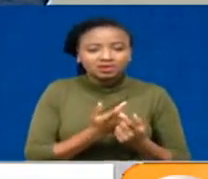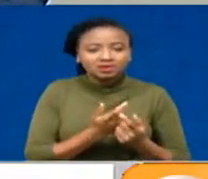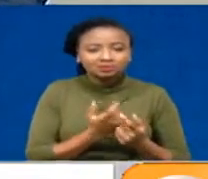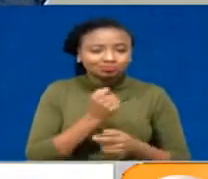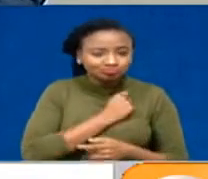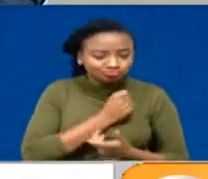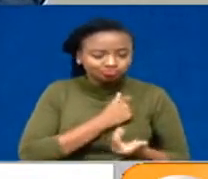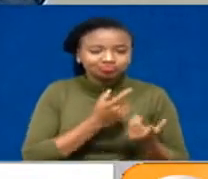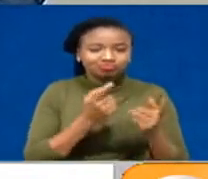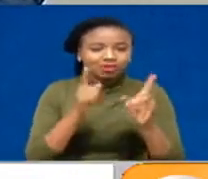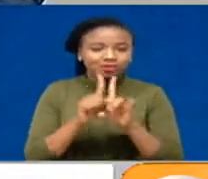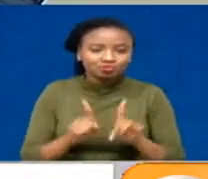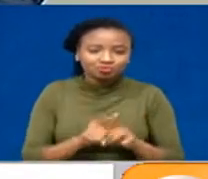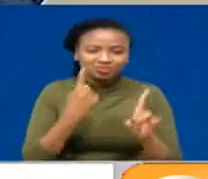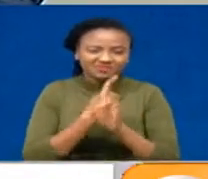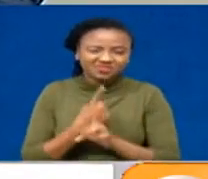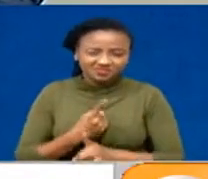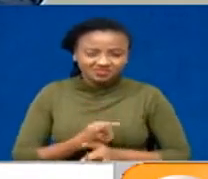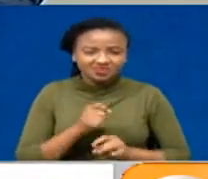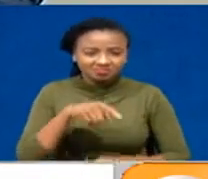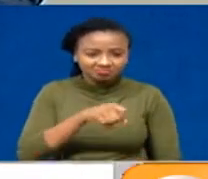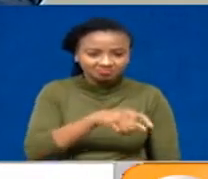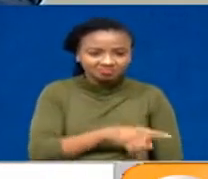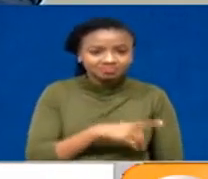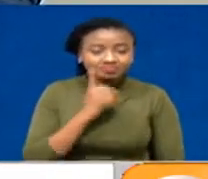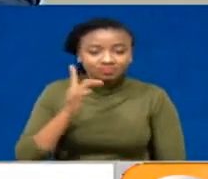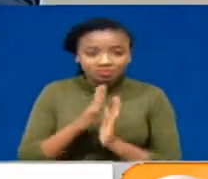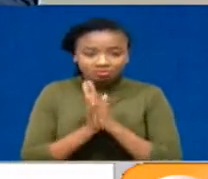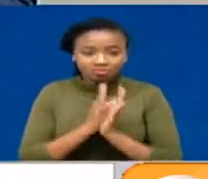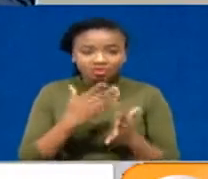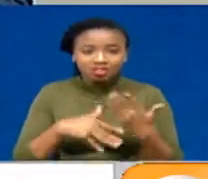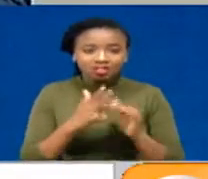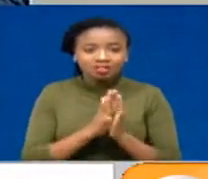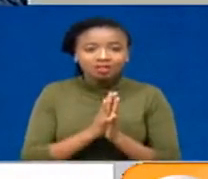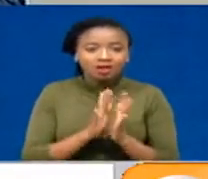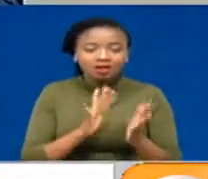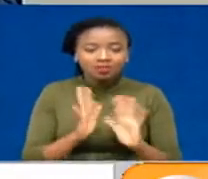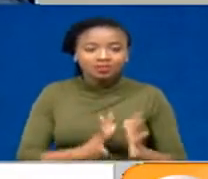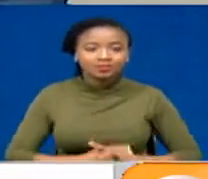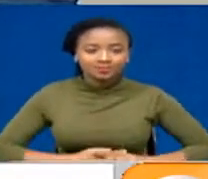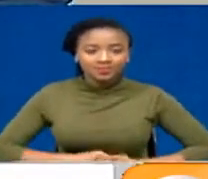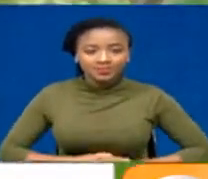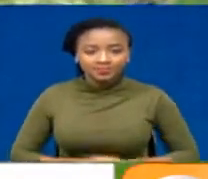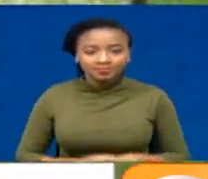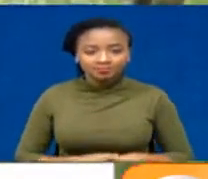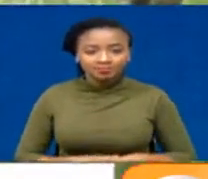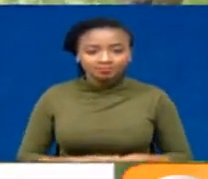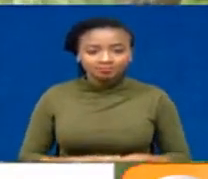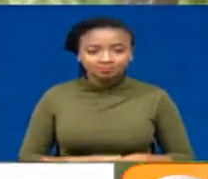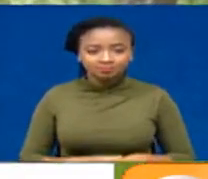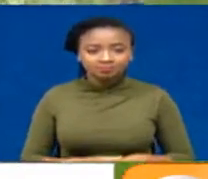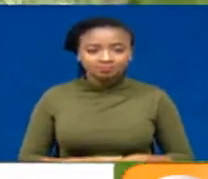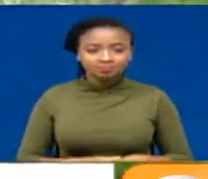huko Kapsabet, kaunti ya Nandi. Na mwanahabari wetu Daniel Korire alitangamana naye na kutuandalia taarifa ifuatayo.